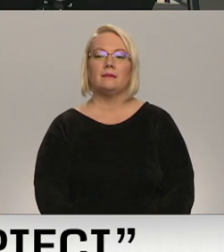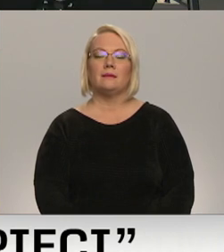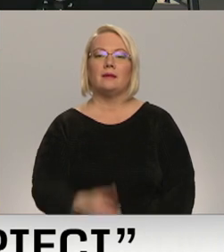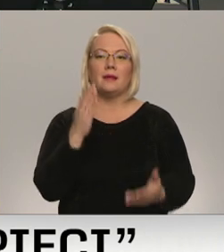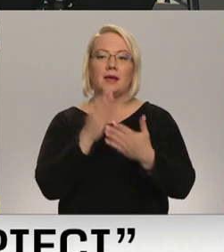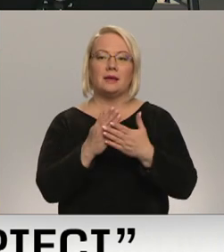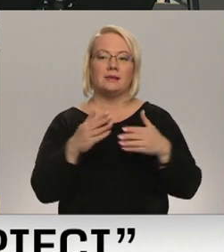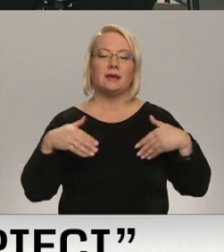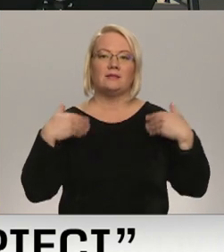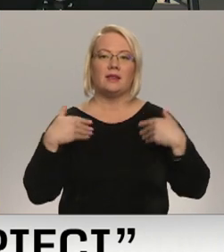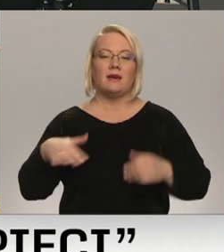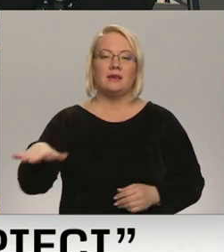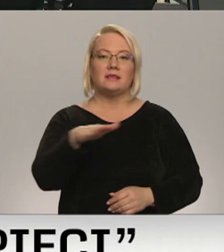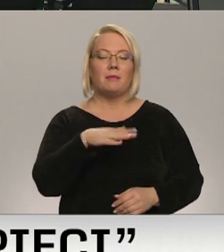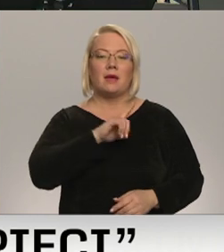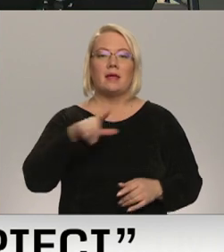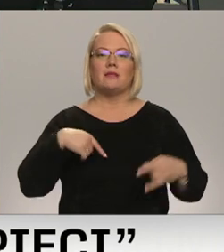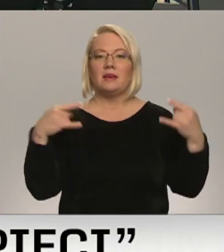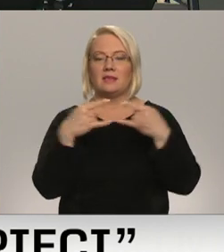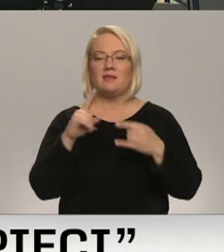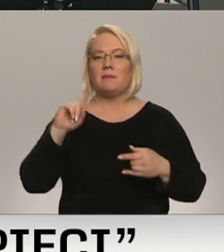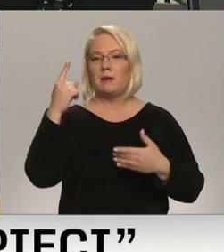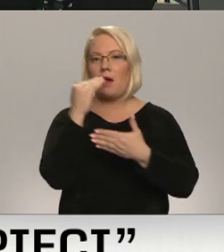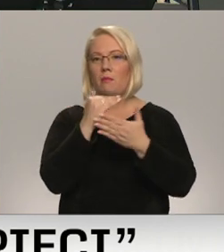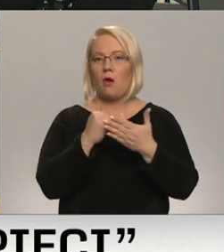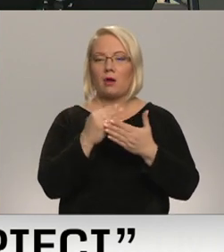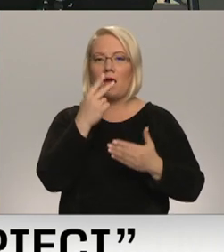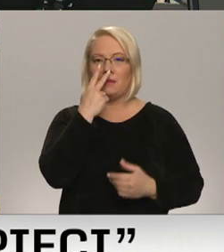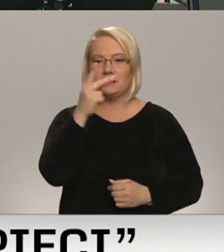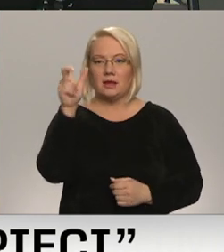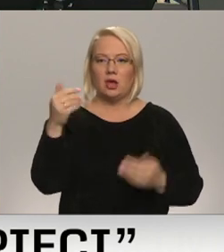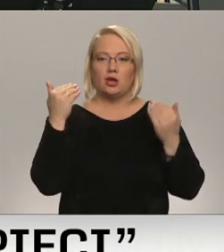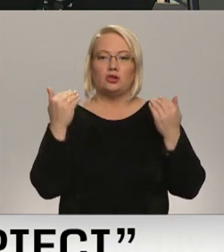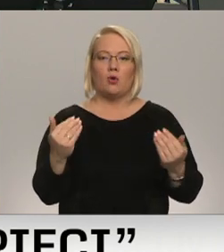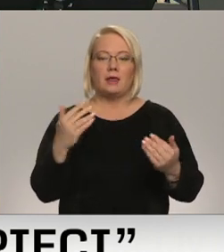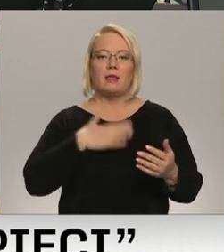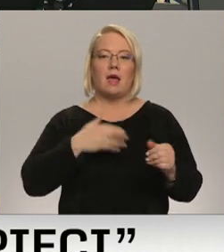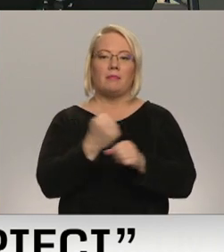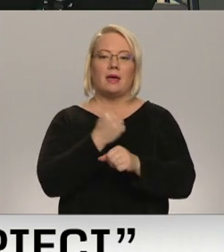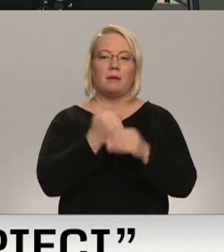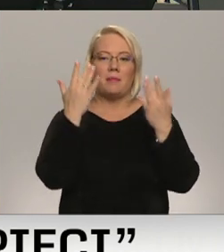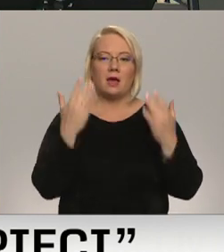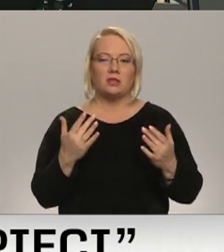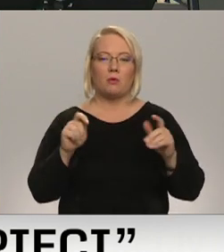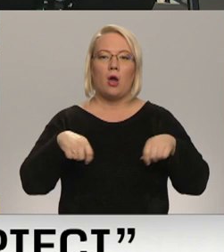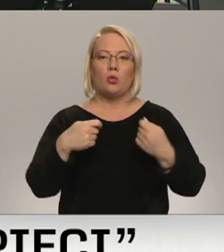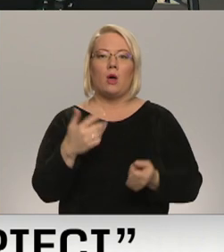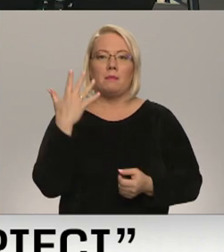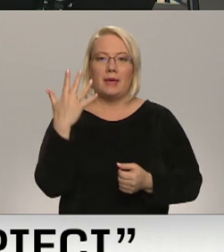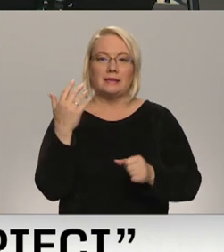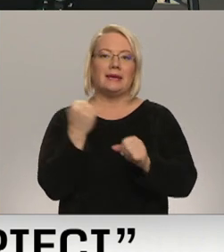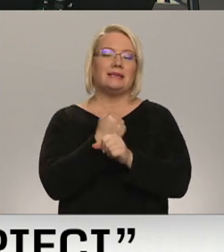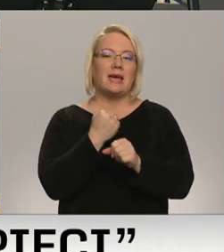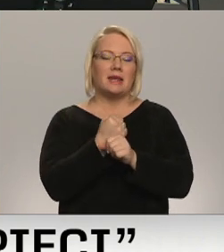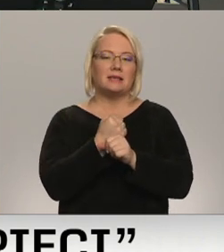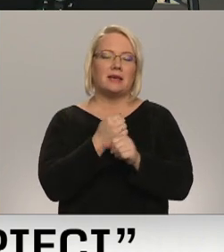Esiet sveicināti visapkārt Latvijas televīzijas pirmā kanāla skatītāji. Šogad labdarības maratonā dod 5 mēs mēģināsim izdarīt kārtējo lielo